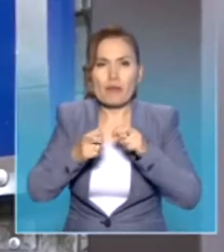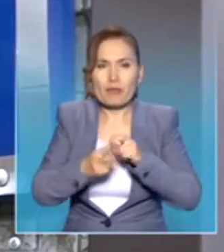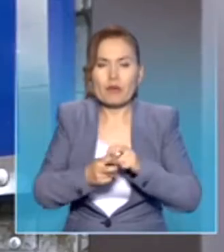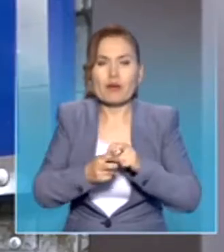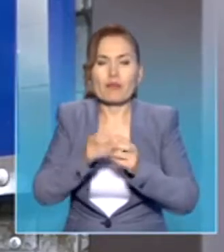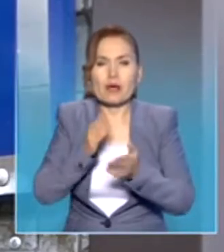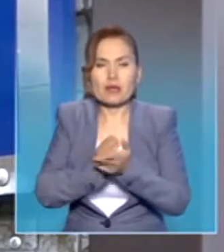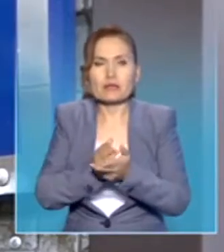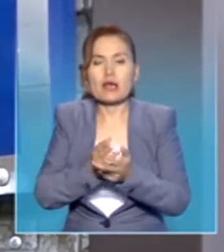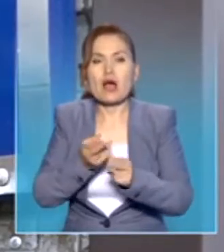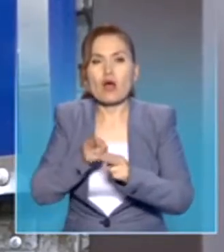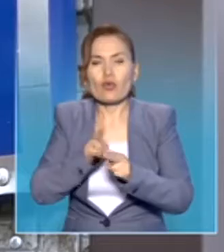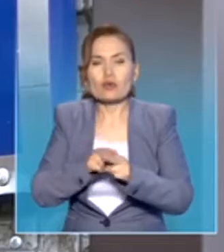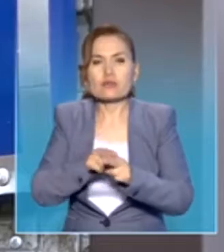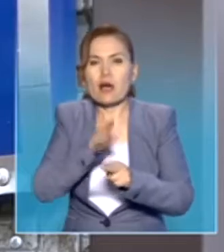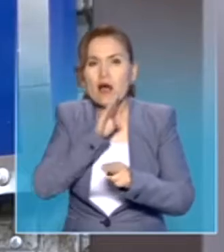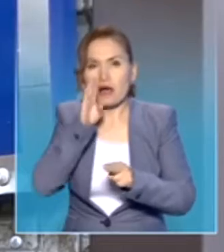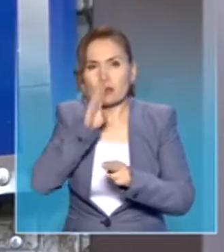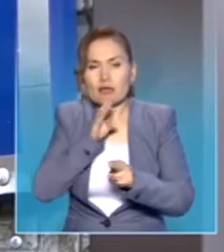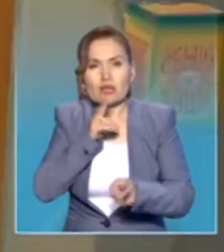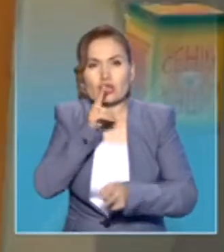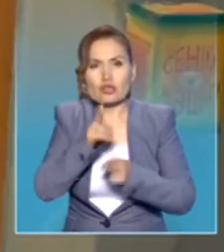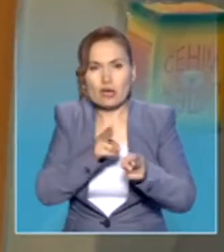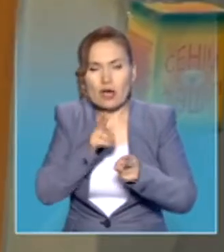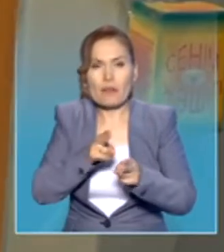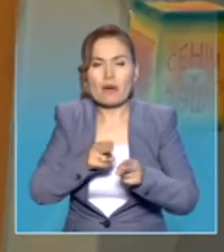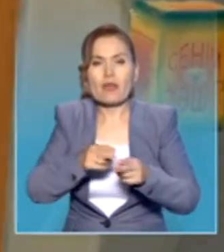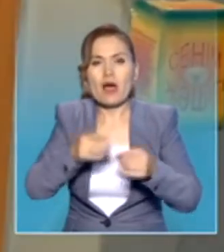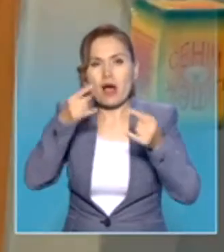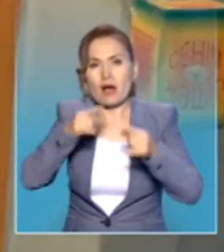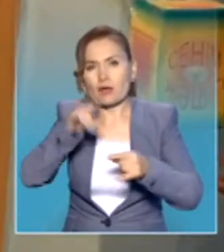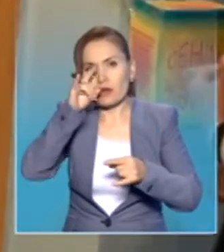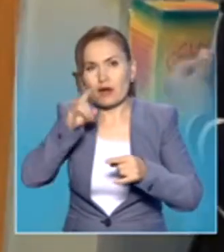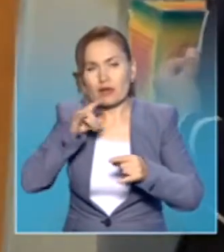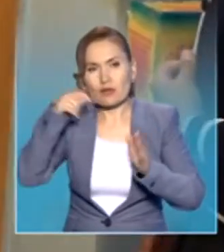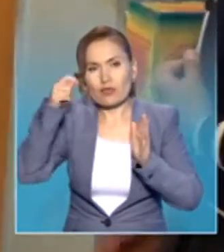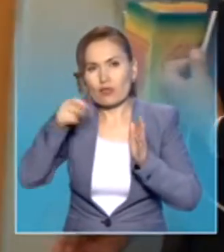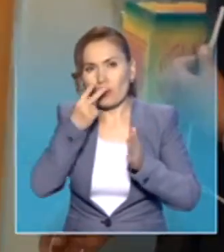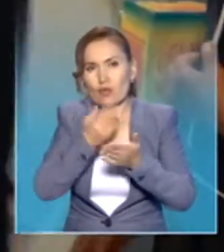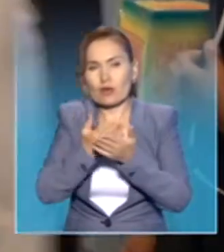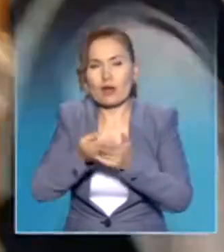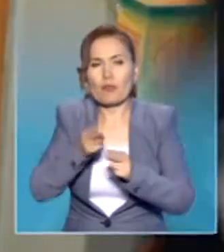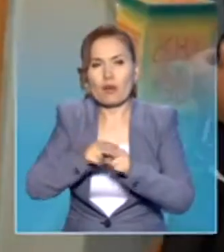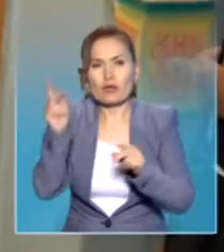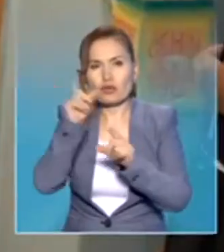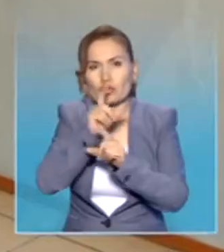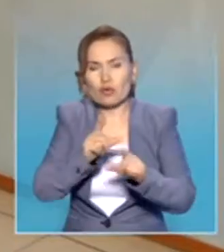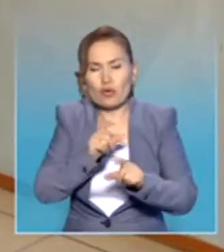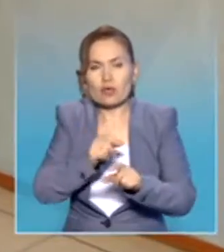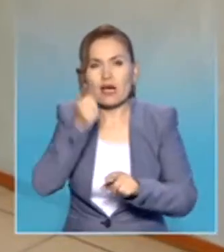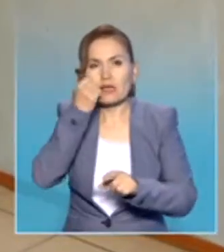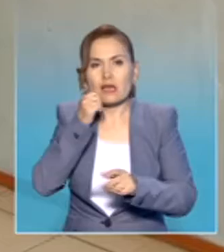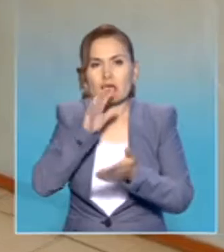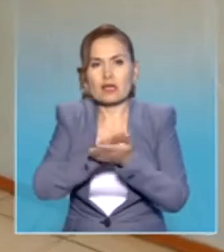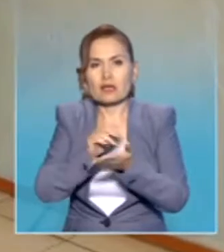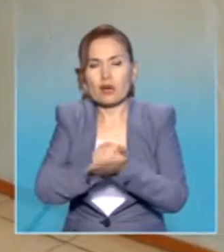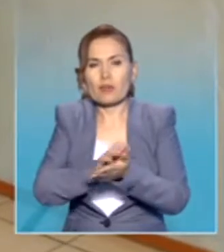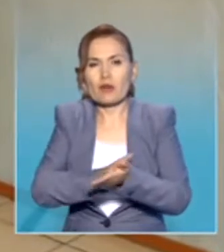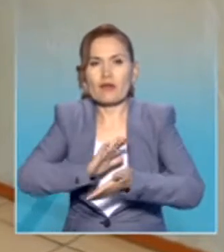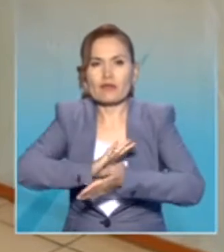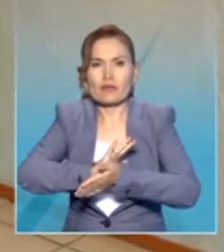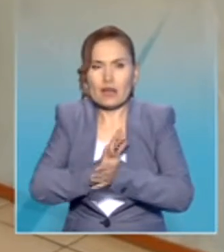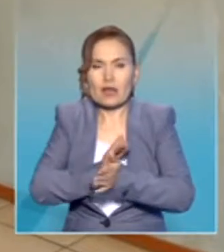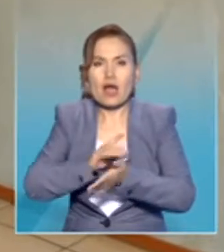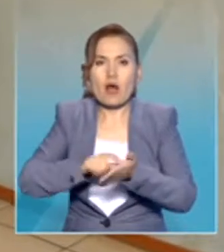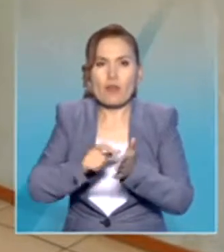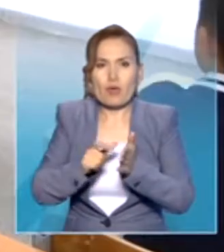материал әзірлеген болатын. Онда балалар ешқандай талапқа сай келмейтін ескі пошта ғимаратында жылдар бойы білім алып жүрген айтылған. Тар бөлмелерде оқып,